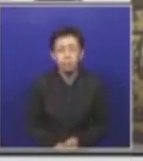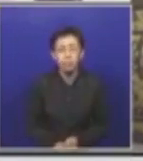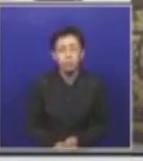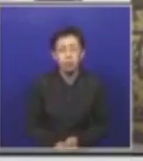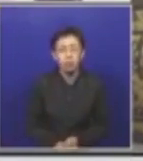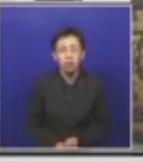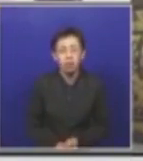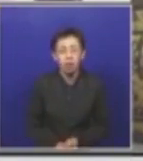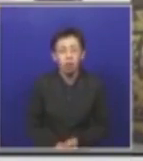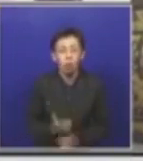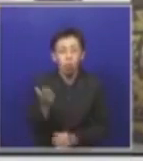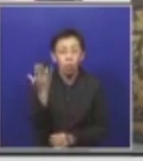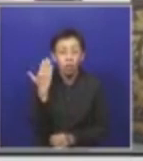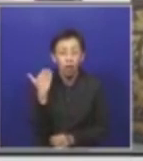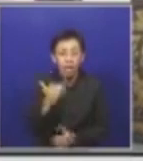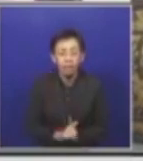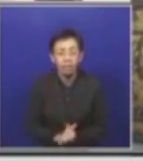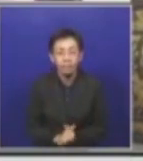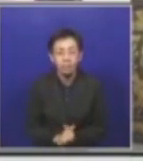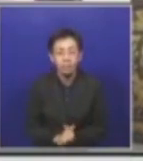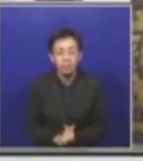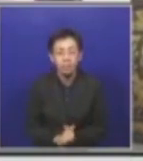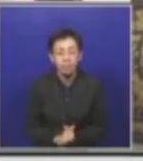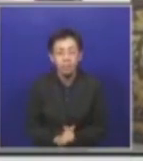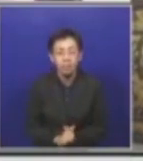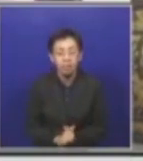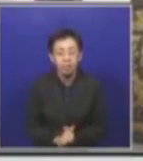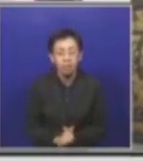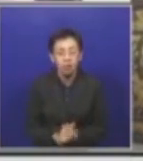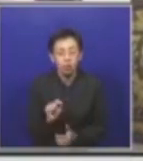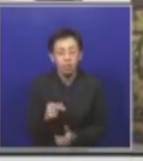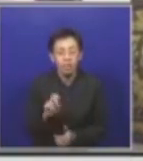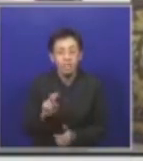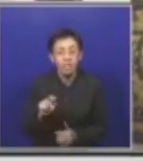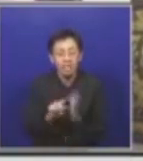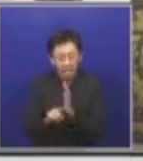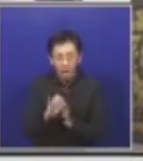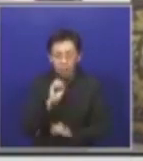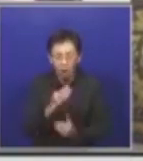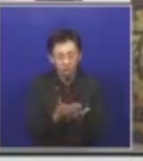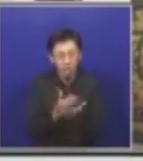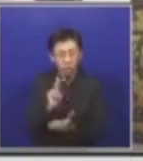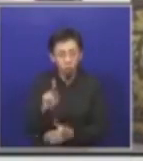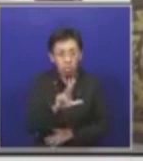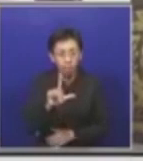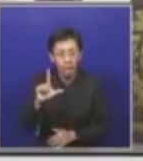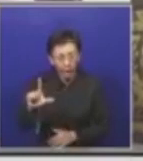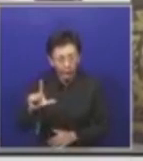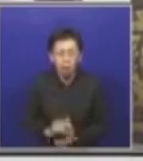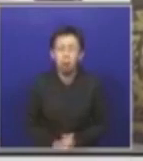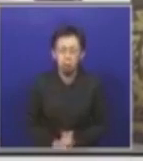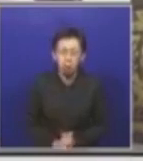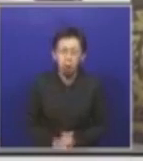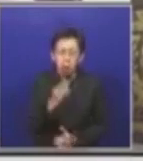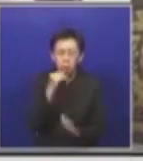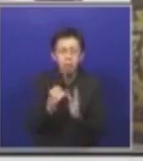หมเมื่อวันก่อนนี้เจ้าสัวท่านโทษคุณธนินทร์เจรวนนท์บอกว่าควรต้องกู้3ล้านล้านเลยไม่ผิดครับ